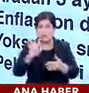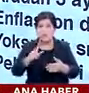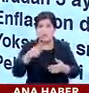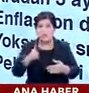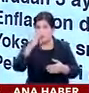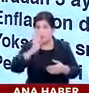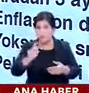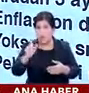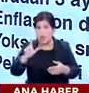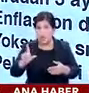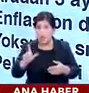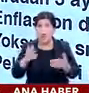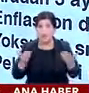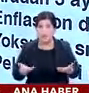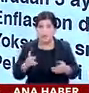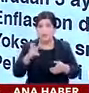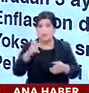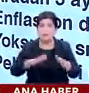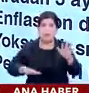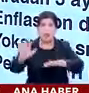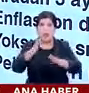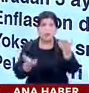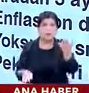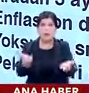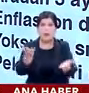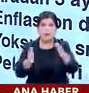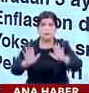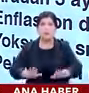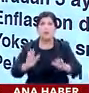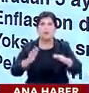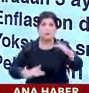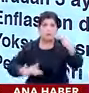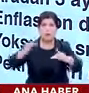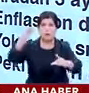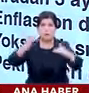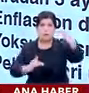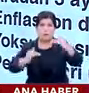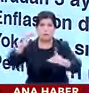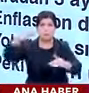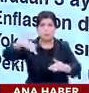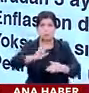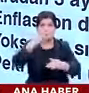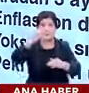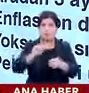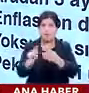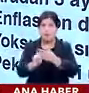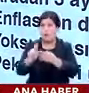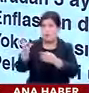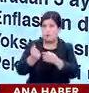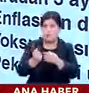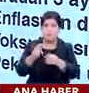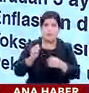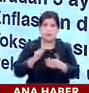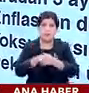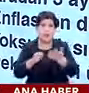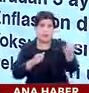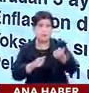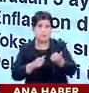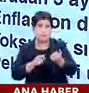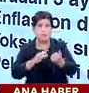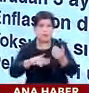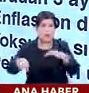5.500 lira ama piyasa durmuyor piyasanın umrumu işçi bu kadarmış memuru bu kadar almış emeklisi asgari ücretlisi bu